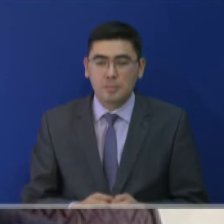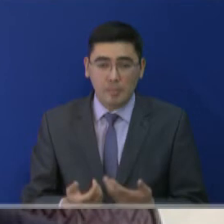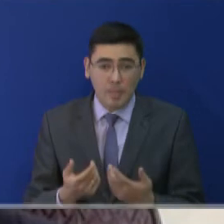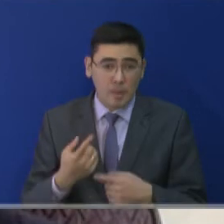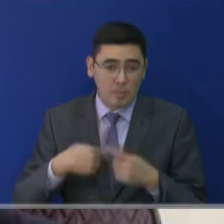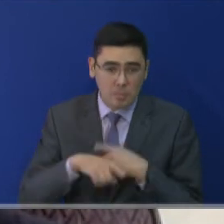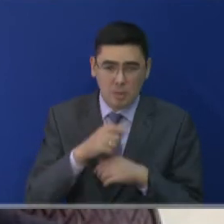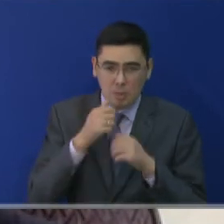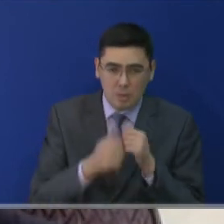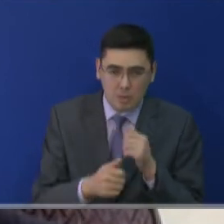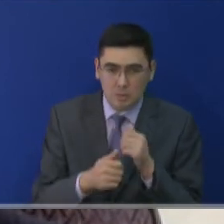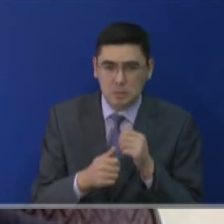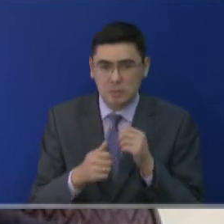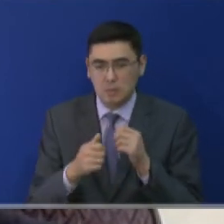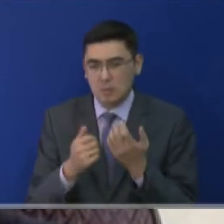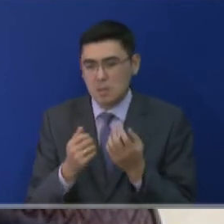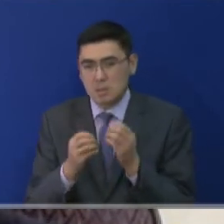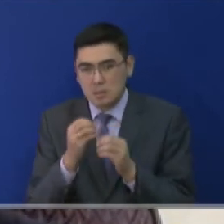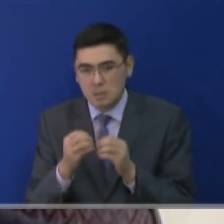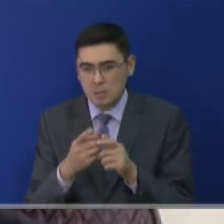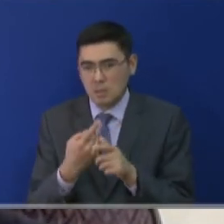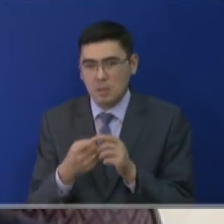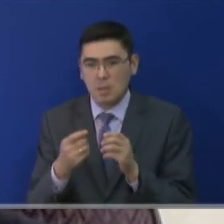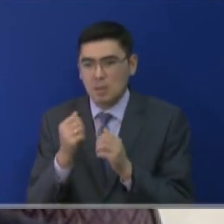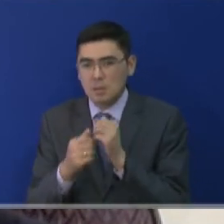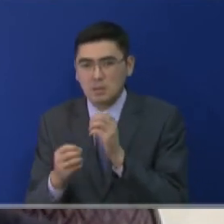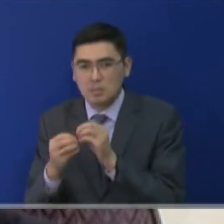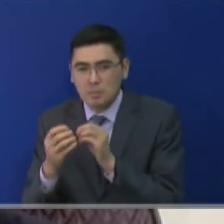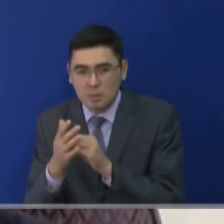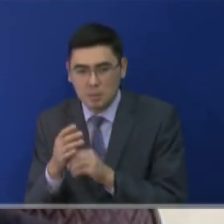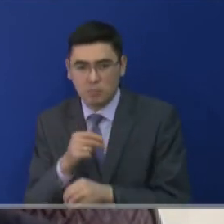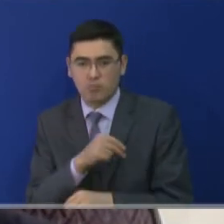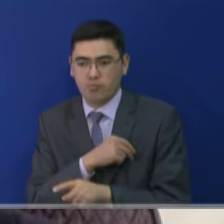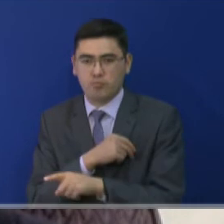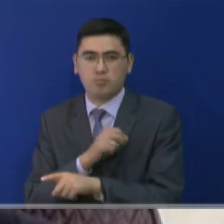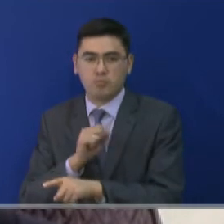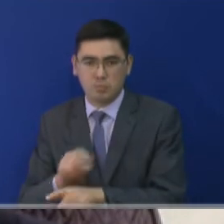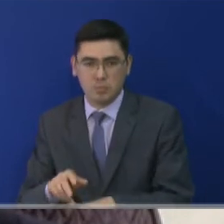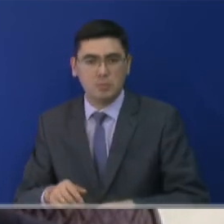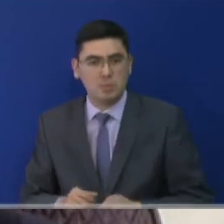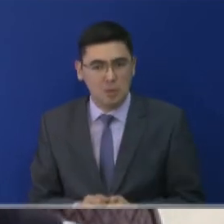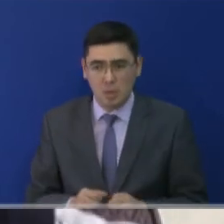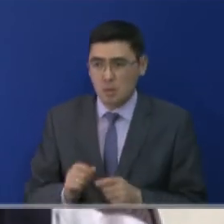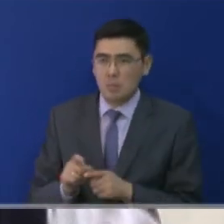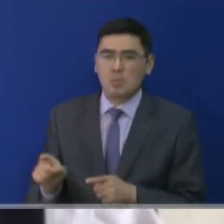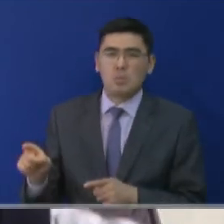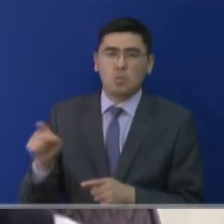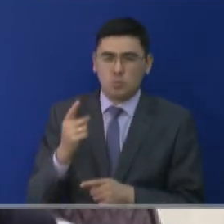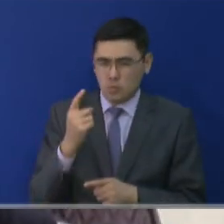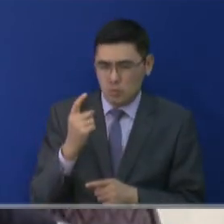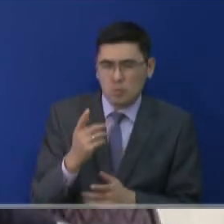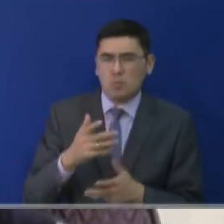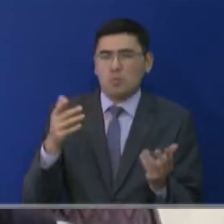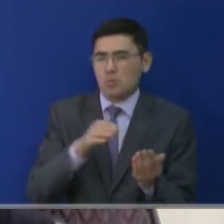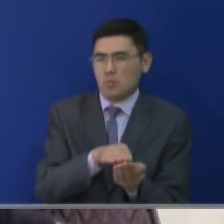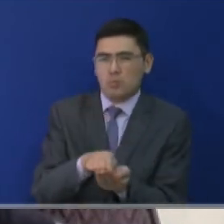тек әрбір 10-шы, 15-ші жауынгерден сол медальондарды табамыз. Біз осы жылдар ішінде жүздеген аты анықталмаған